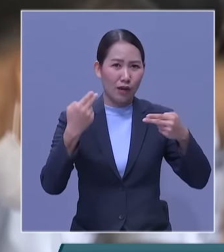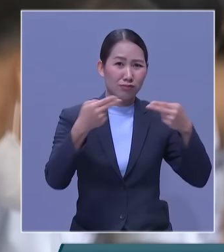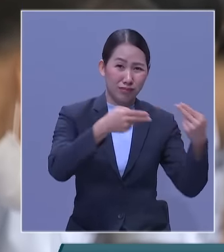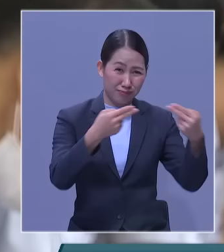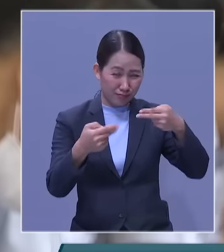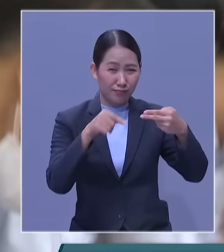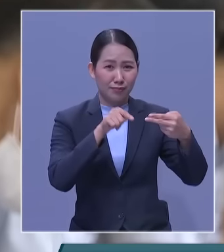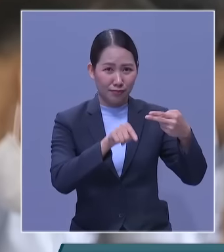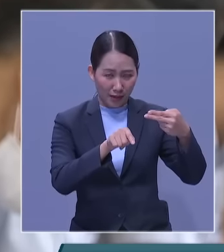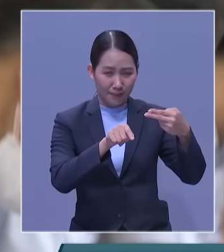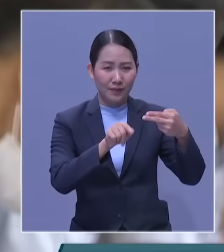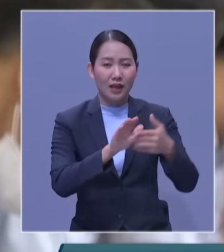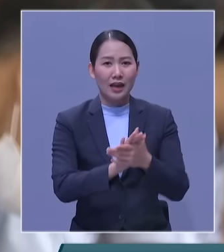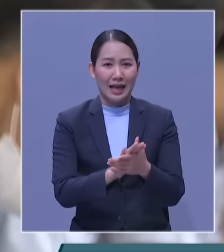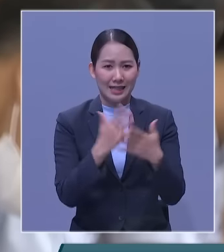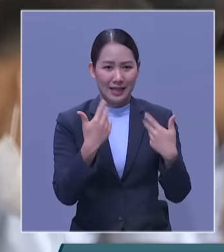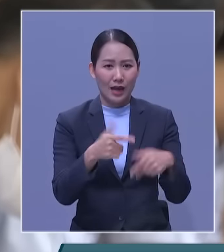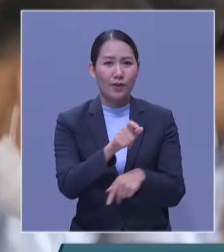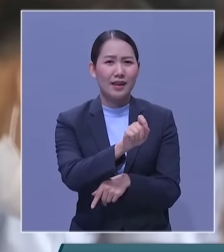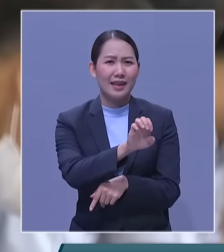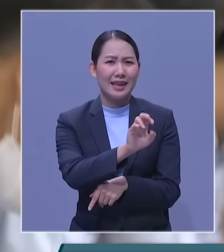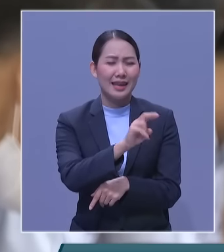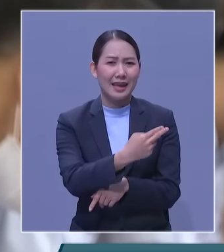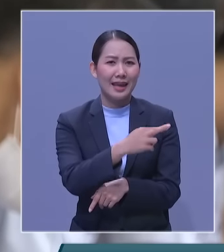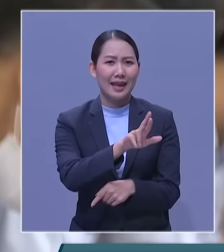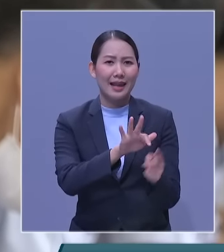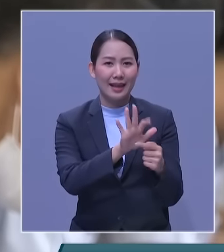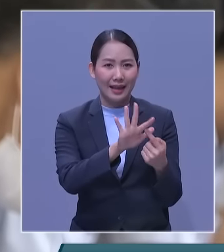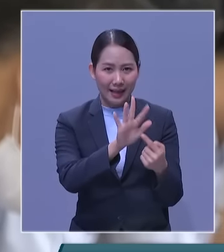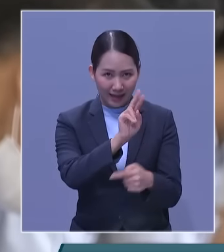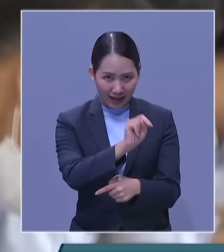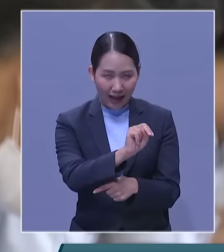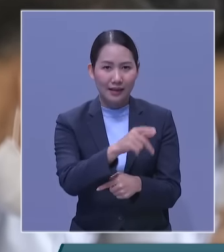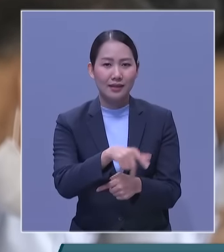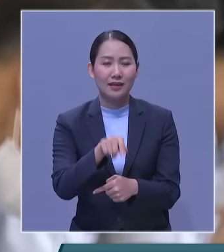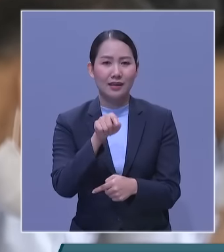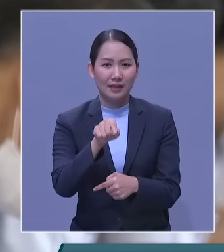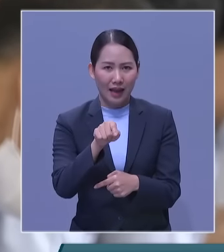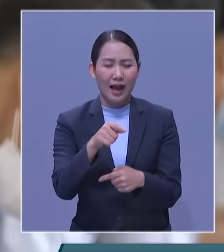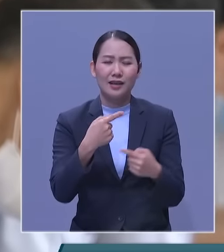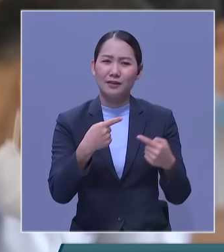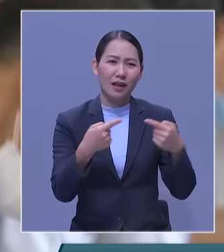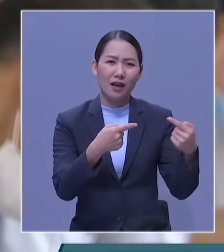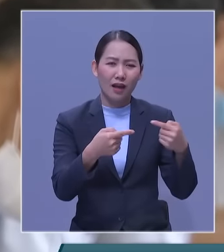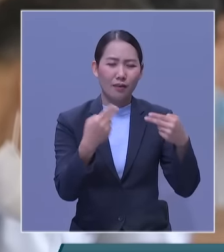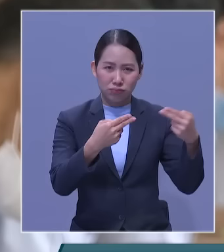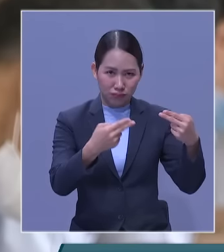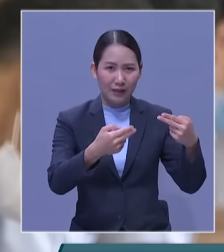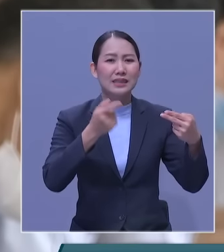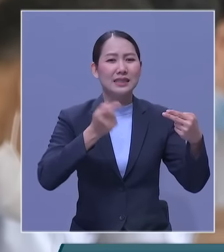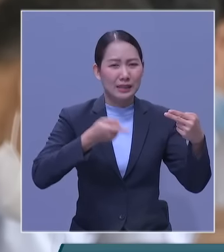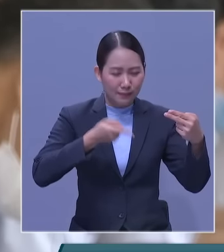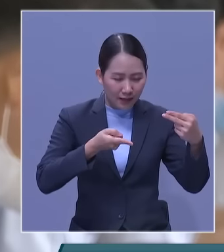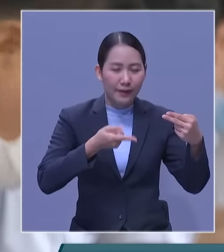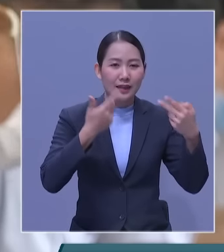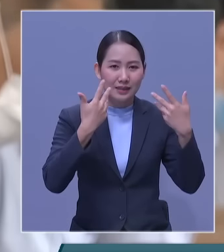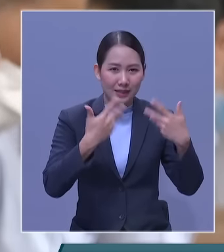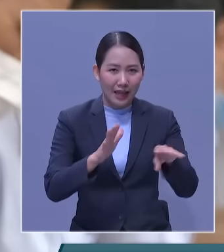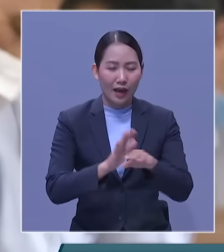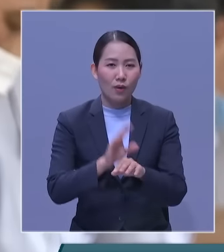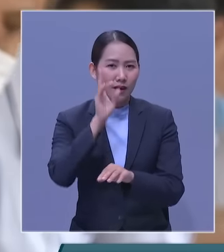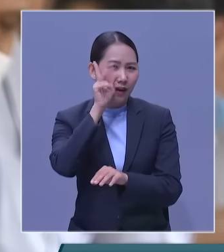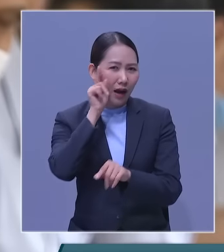คำก็มีโอกาสที่จะปรับตัวเพิ่มขึ้นนะคะแล้วก็ทำให้วันนี้นักลงทุนก็ยังเข้ามาซื้อทองค